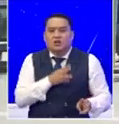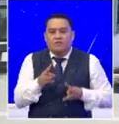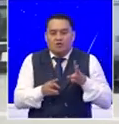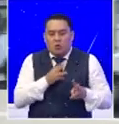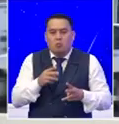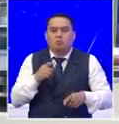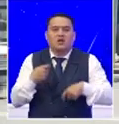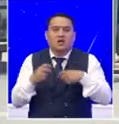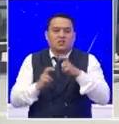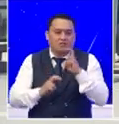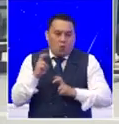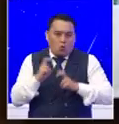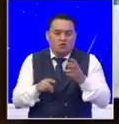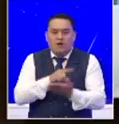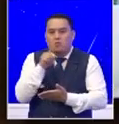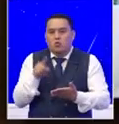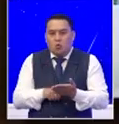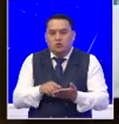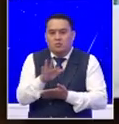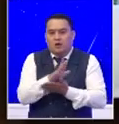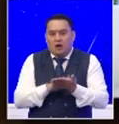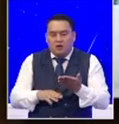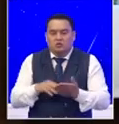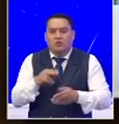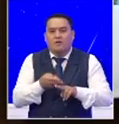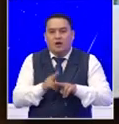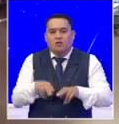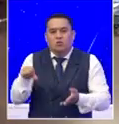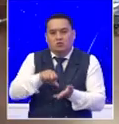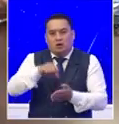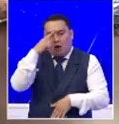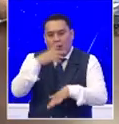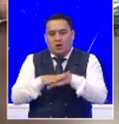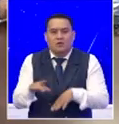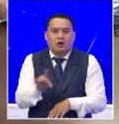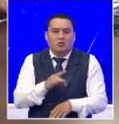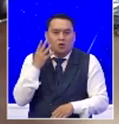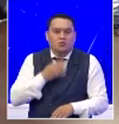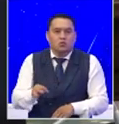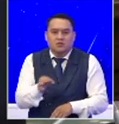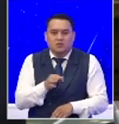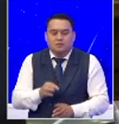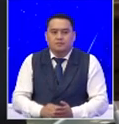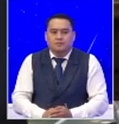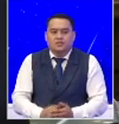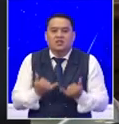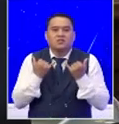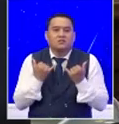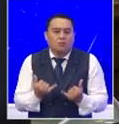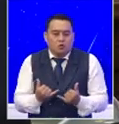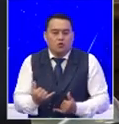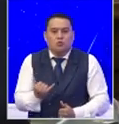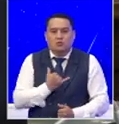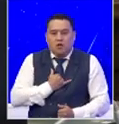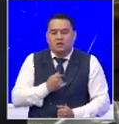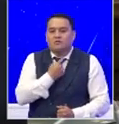производства. Рассмотрение этих вопросов было продолжено на совещании с участием акимов районов Алматинской области. На сегодняшний